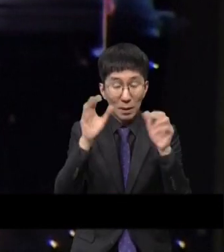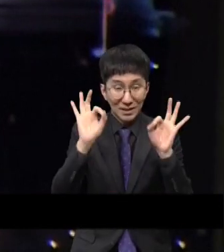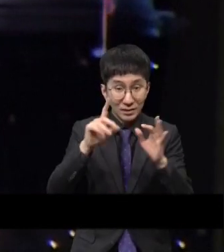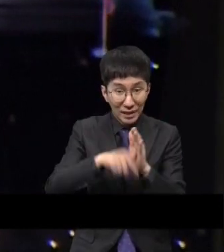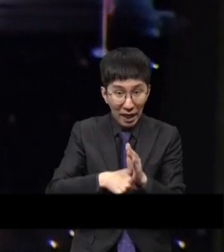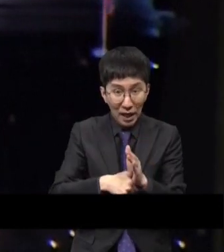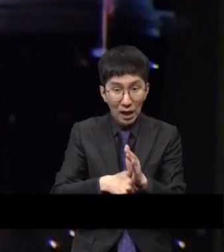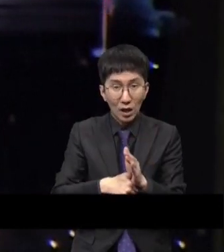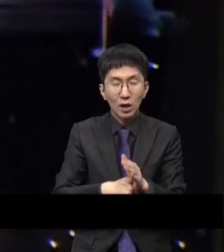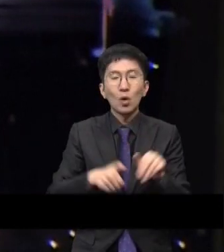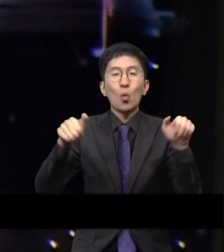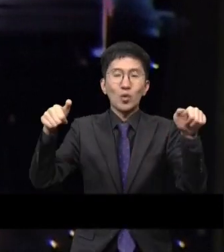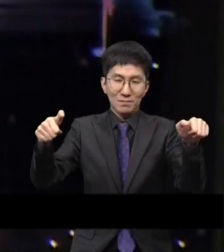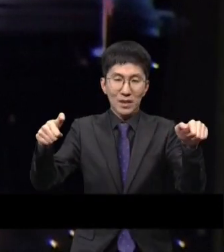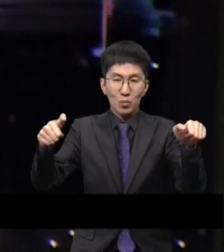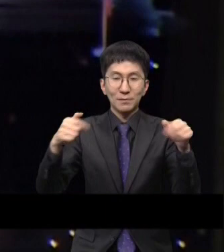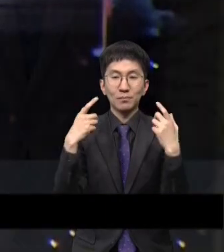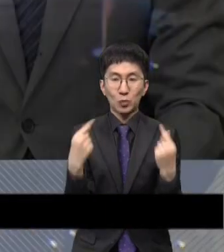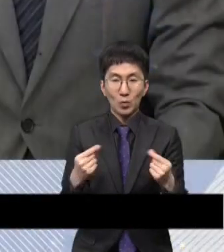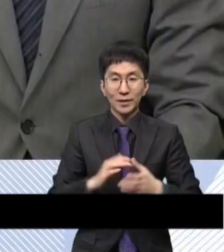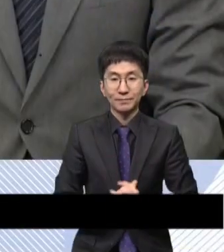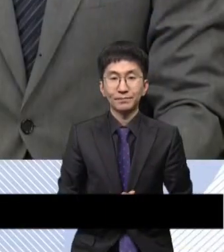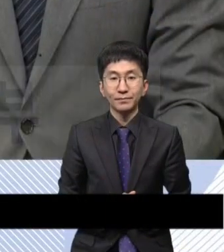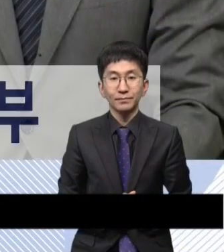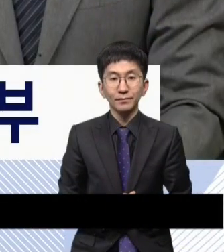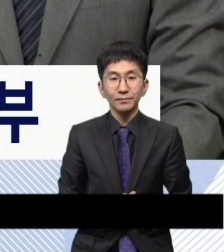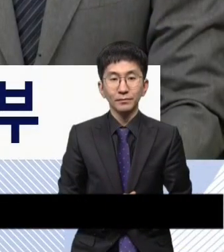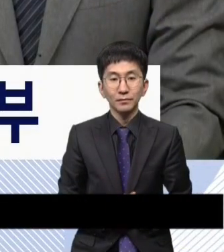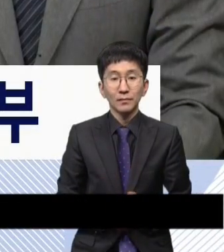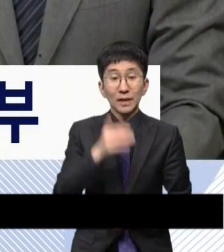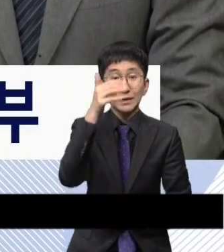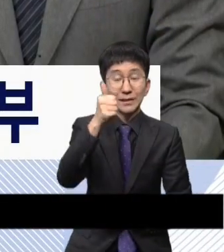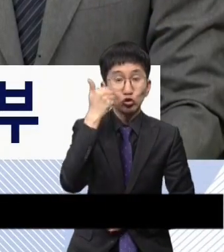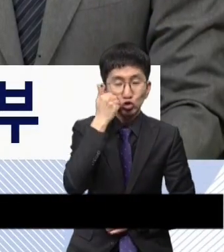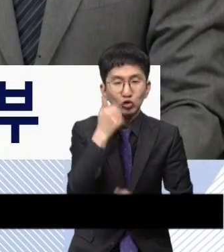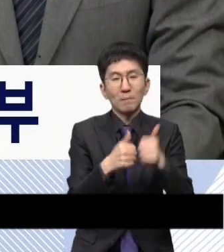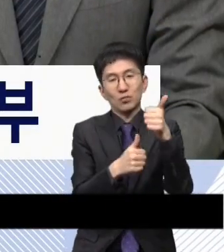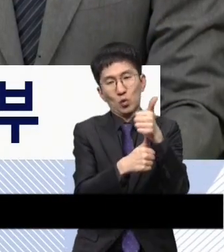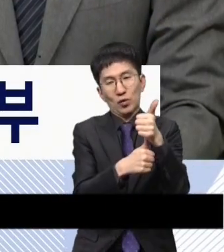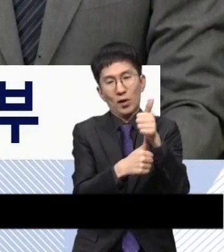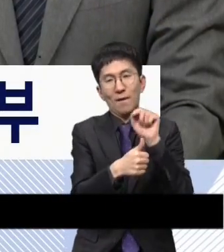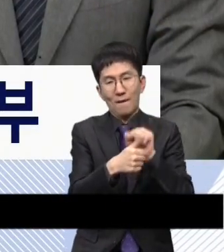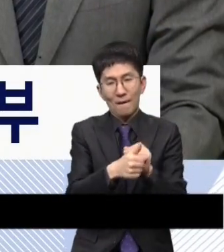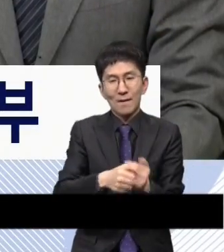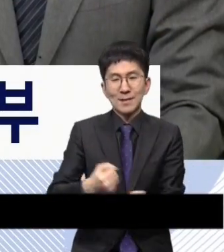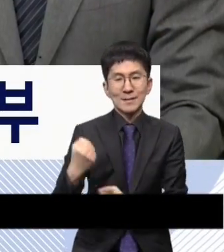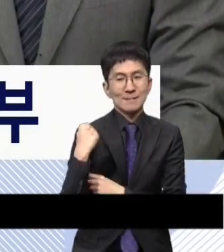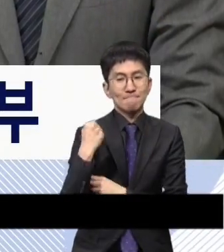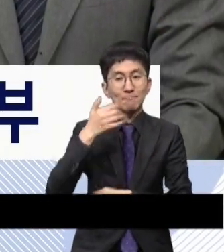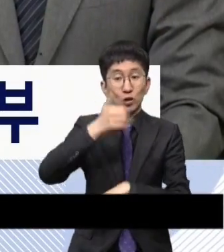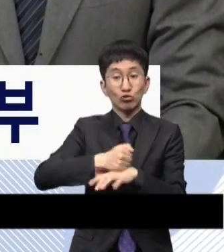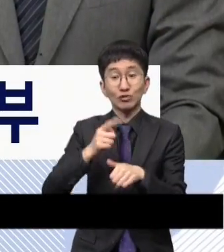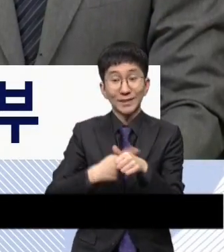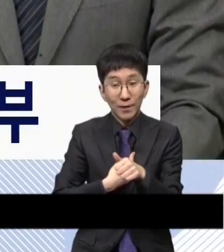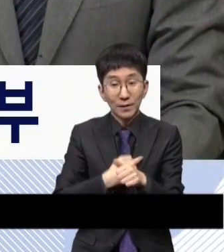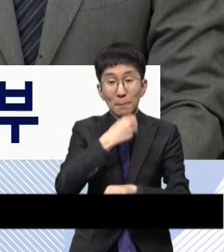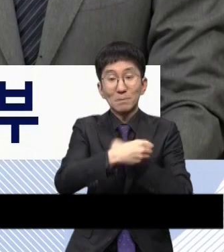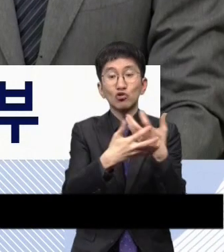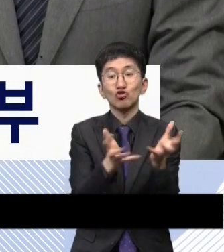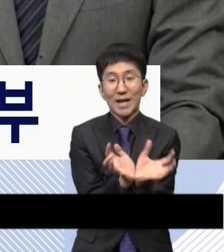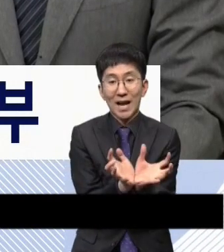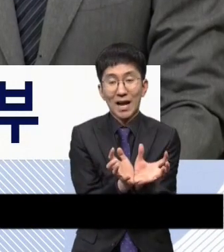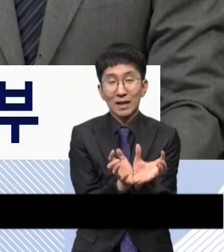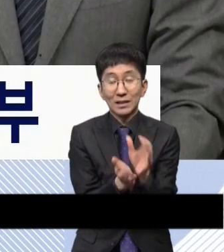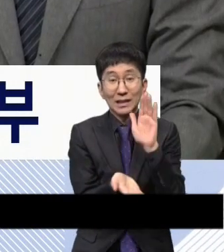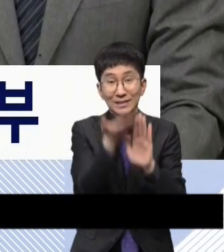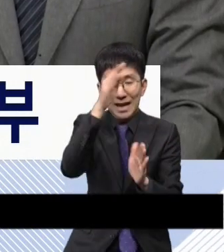민주당이 50대 50으로 같아졌는데요. 상원 의장을 맡는 부통령에게 캐스팅 보트권이 있는 걸 감안하면 민주당이 이